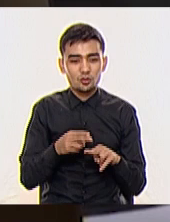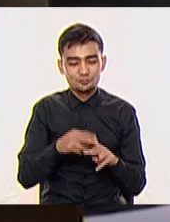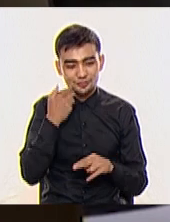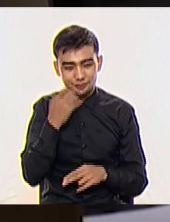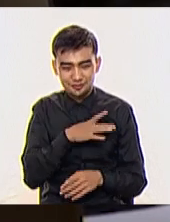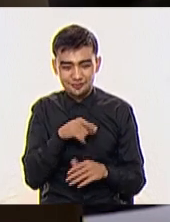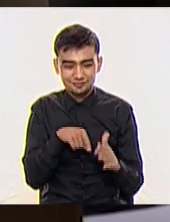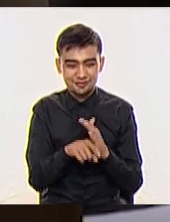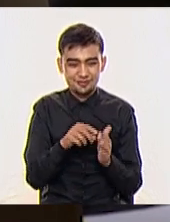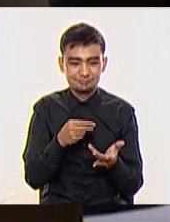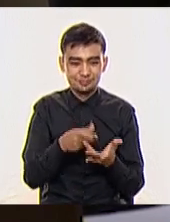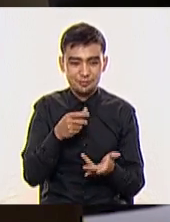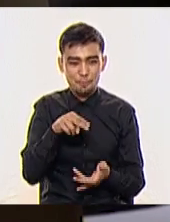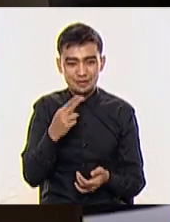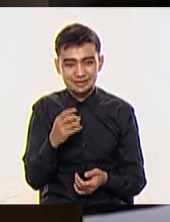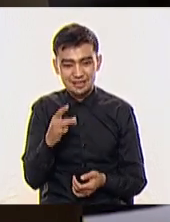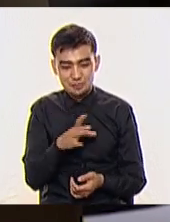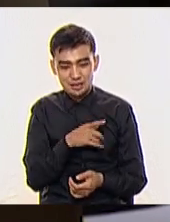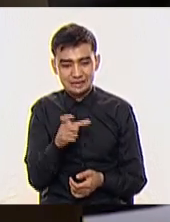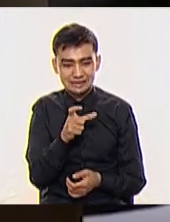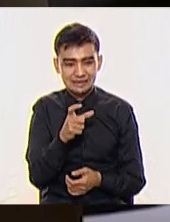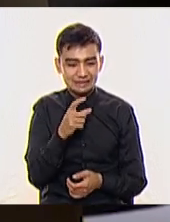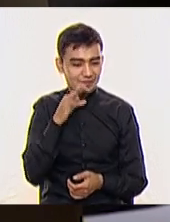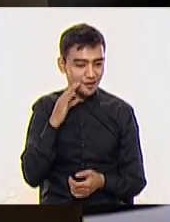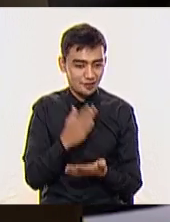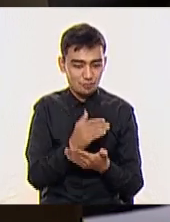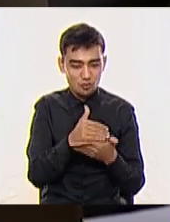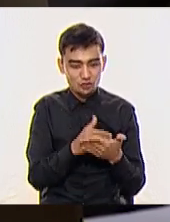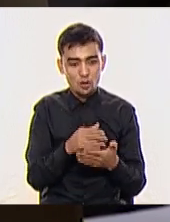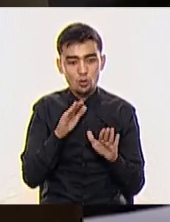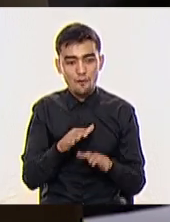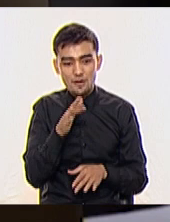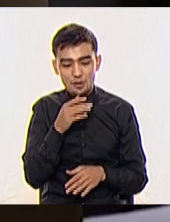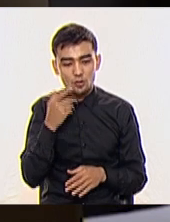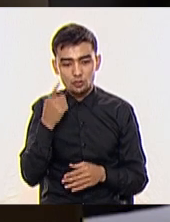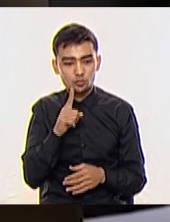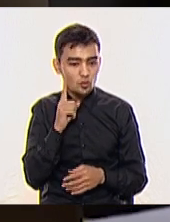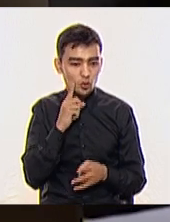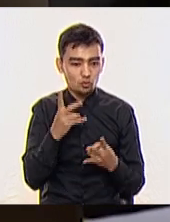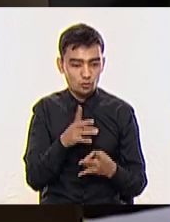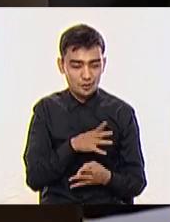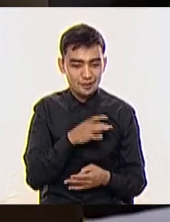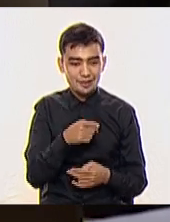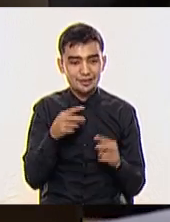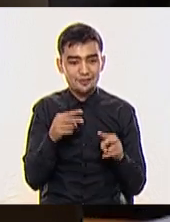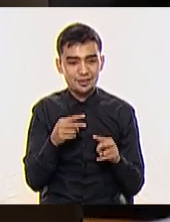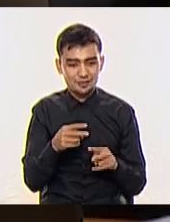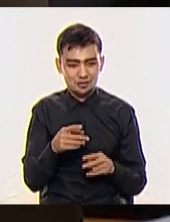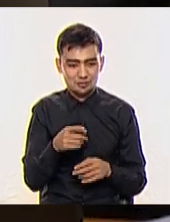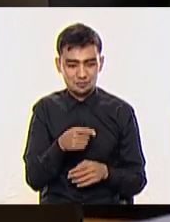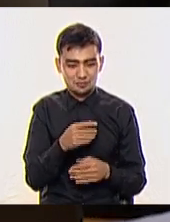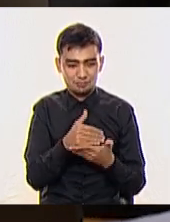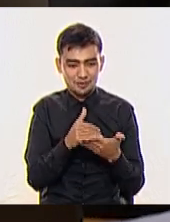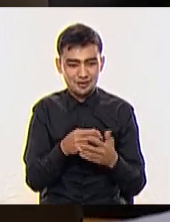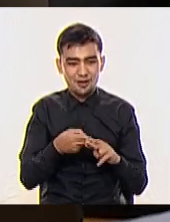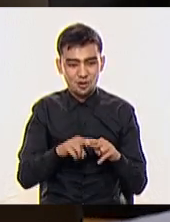результаты пациент тестирования отмечается синим цветом в приложений в то время как должна быть помечены зеленым это свидетельствует о некорректности баз